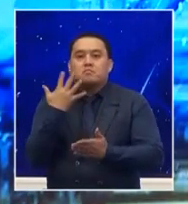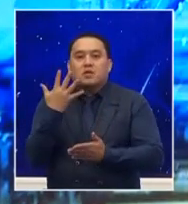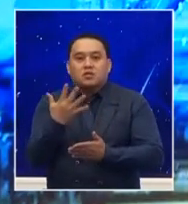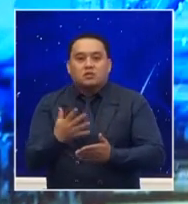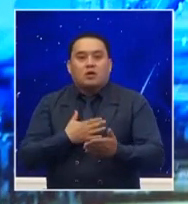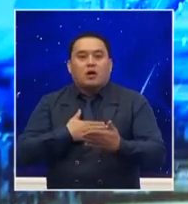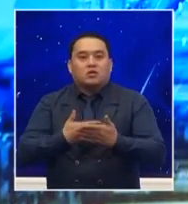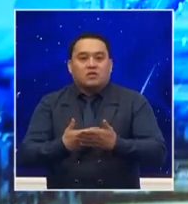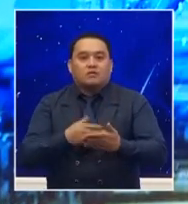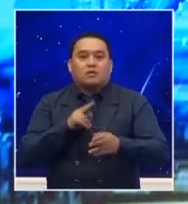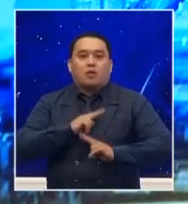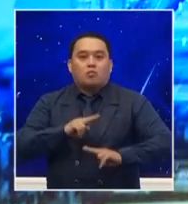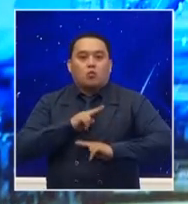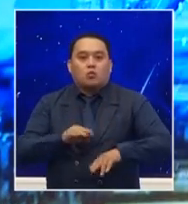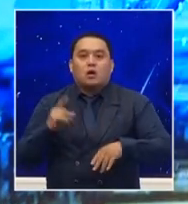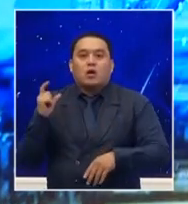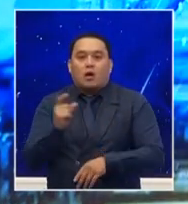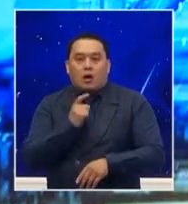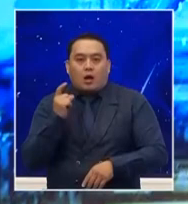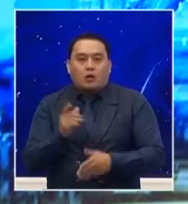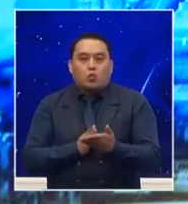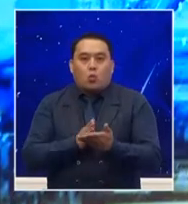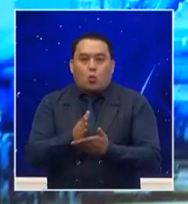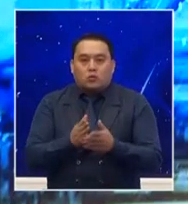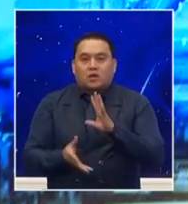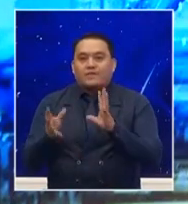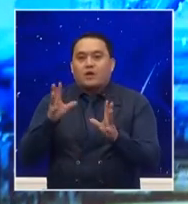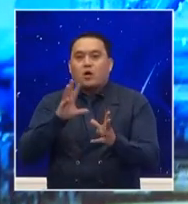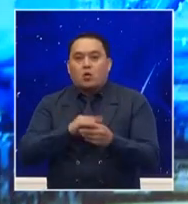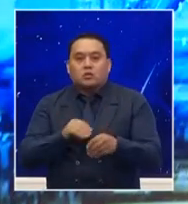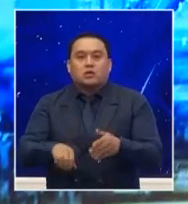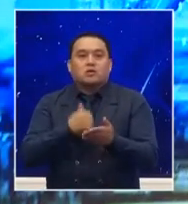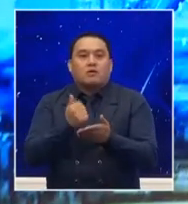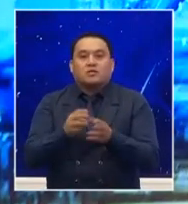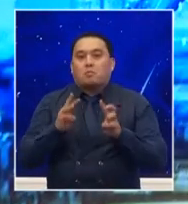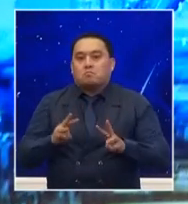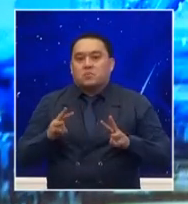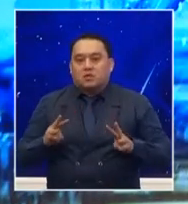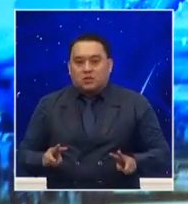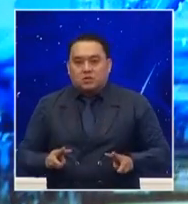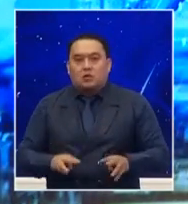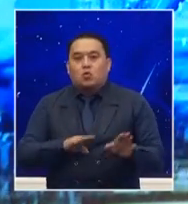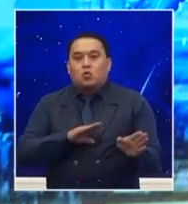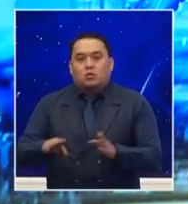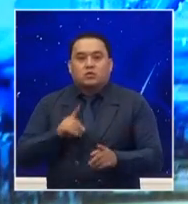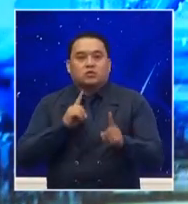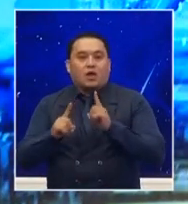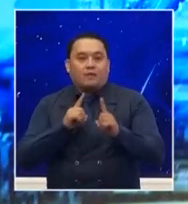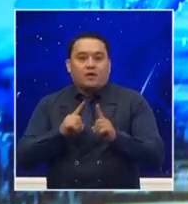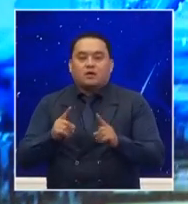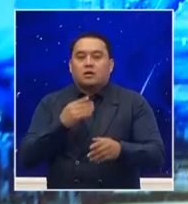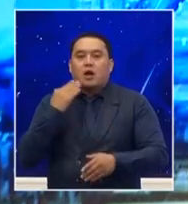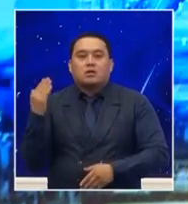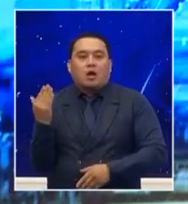бойынша ауқымды жұмыстар атқарылған. Экономикалық сектордың жыл қорытындысы премьер-министрдің төрағалығымен өткен селекторлық отырыста